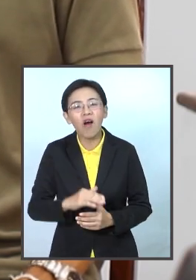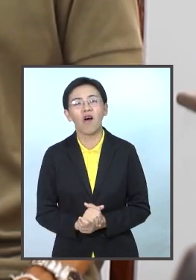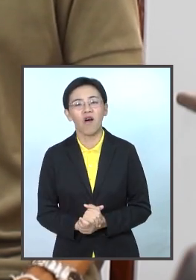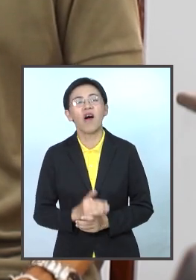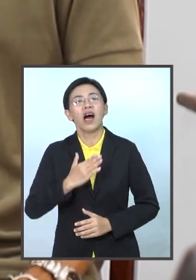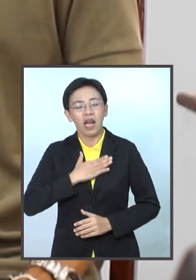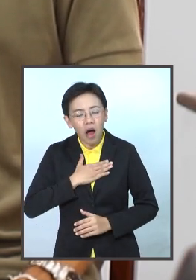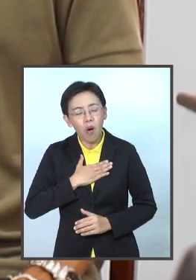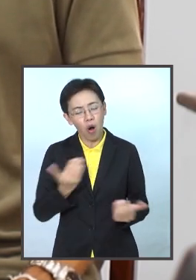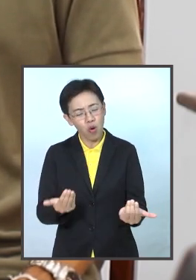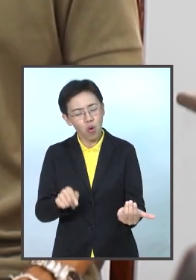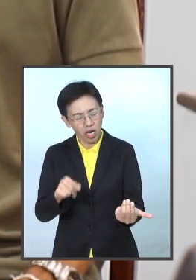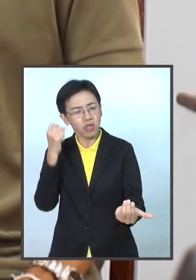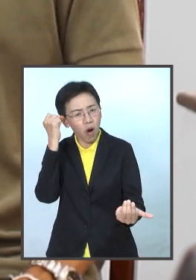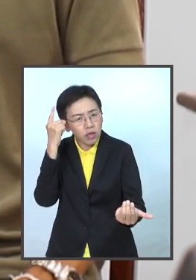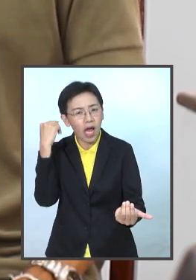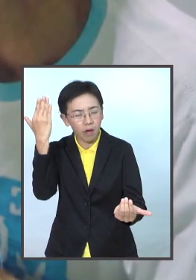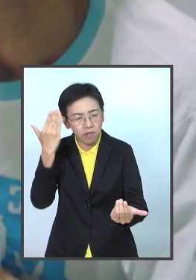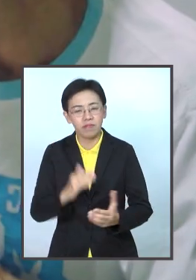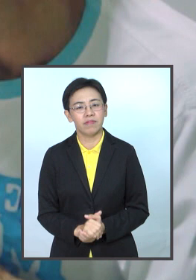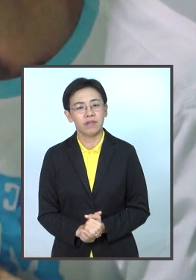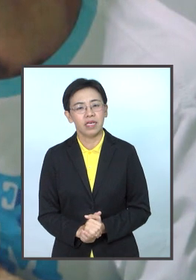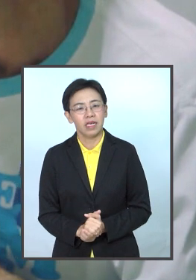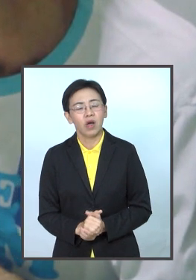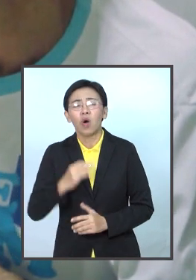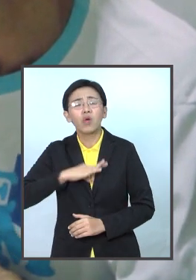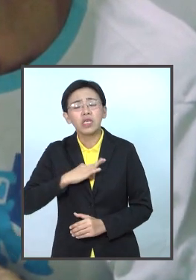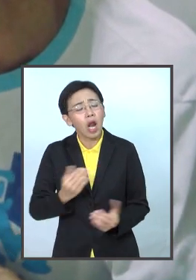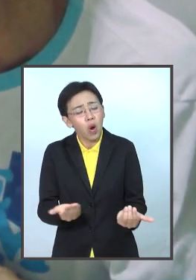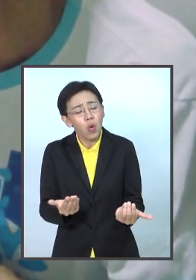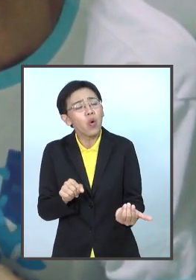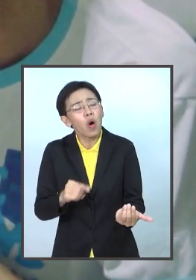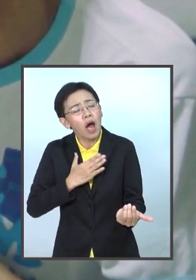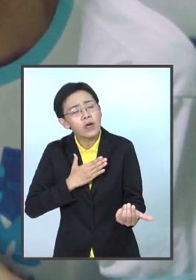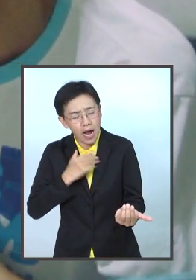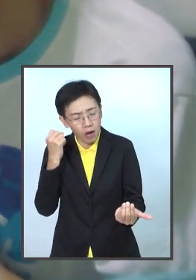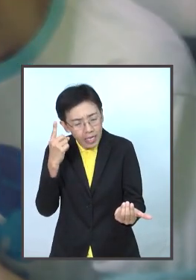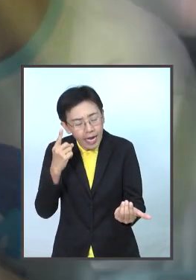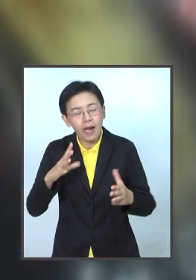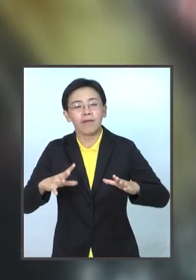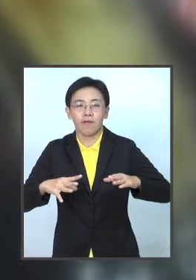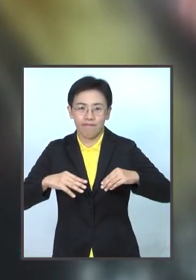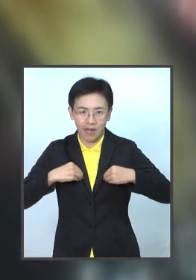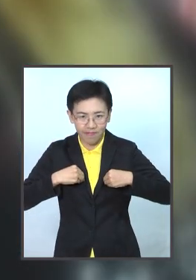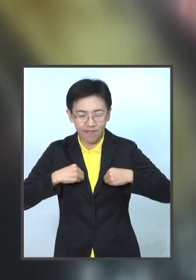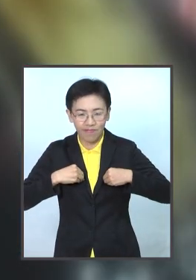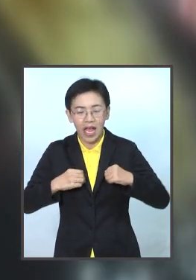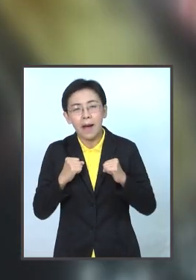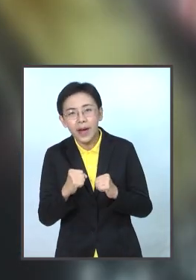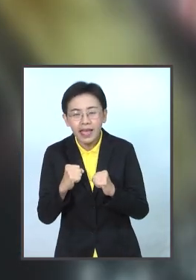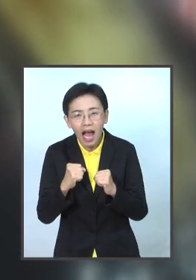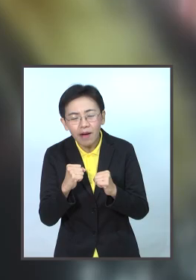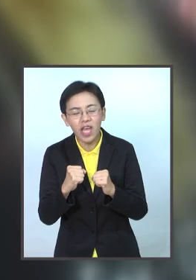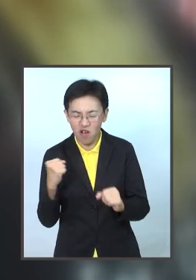ราต้องเข้าใจลูกของเราครับแล้วเราก็คิดว่านี่มันเป็นสิ่งที่เราจะต้องยอมรับแล้วก็พยายามที่จะ